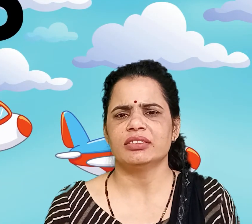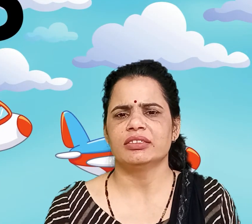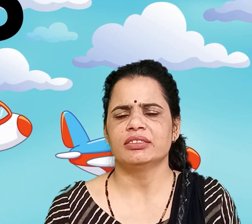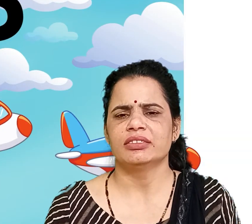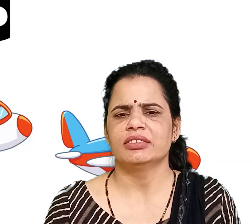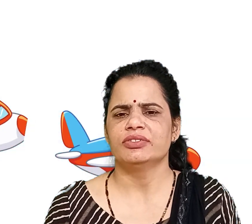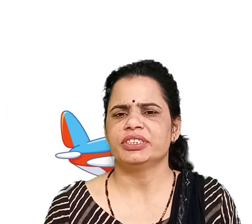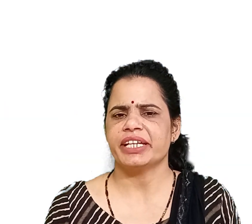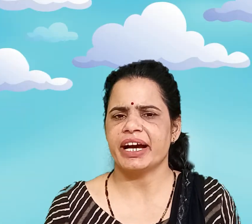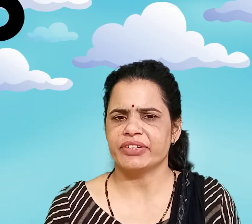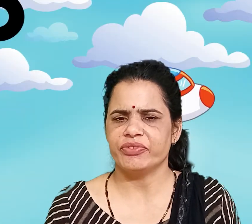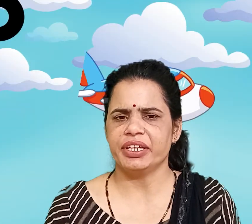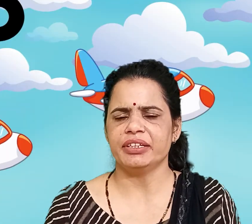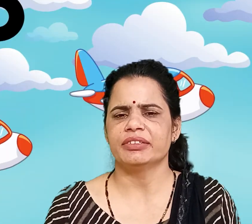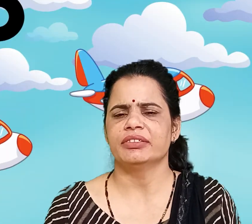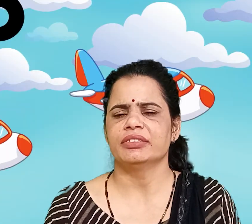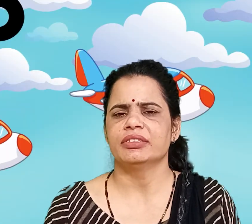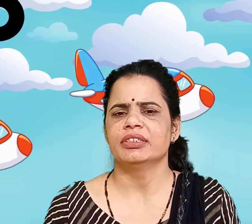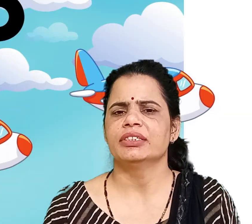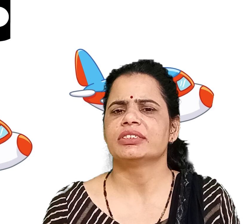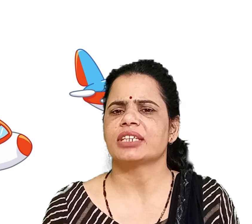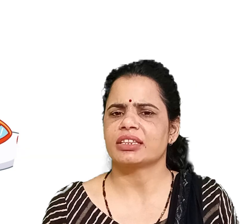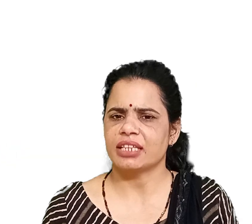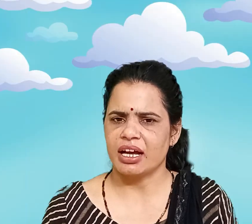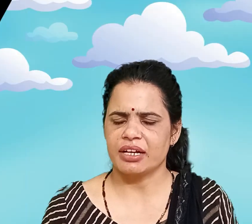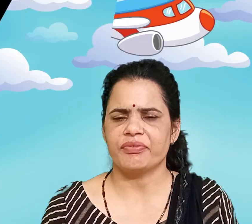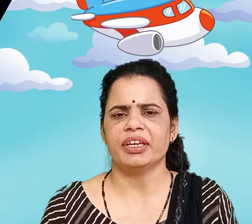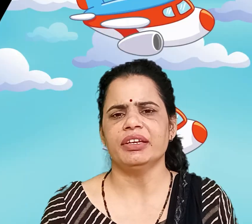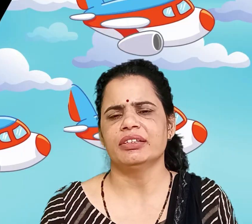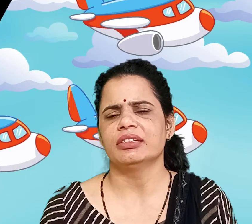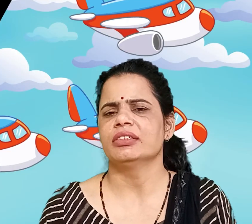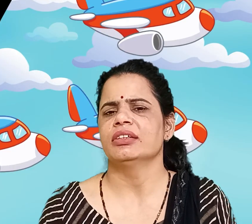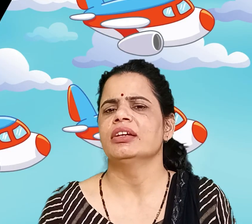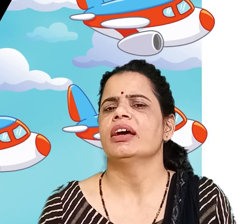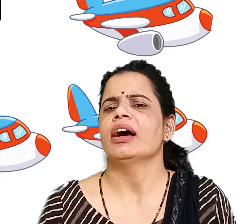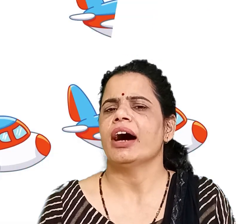95, 96, 97,